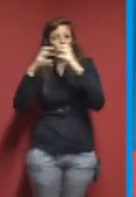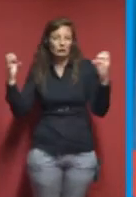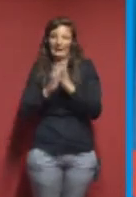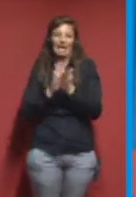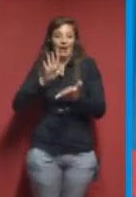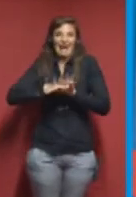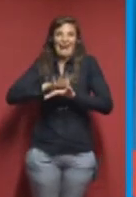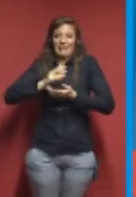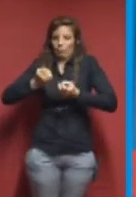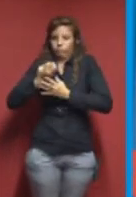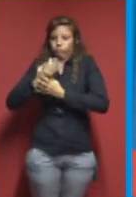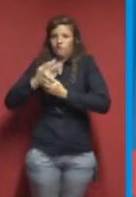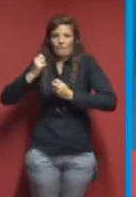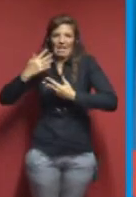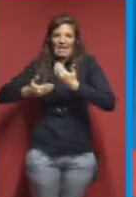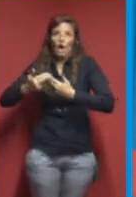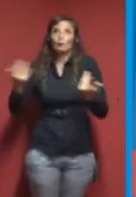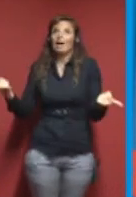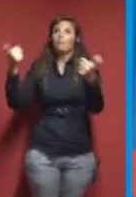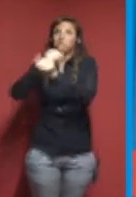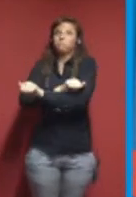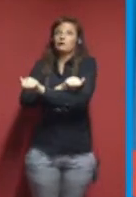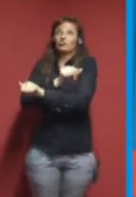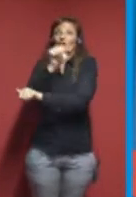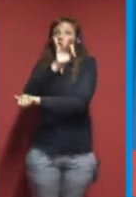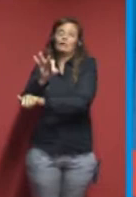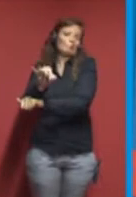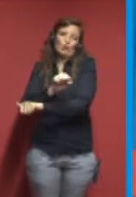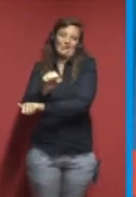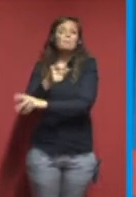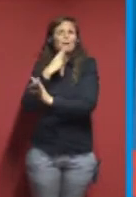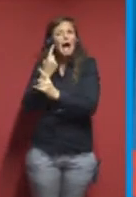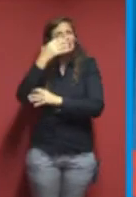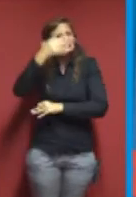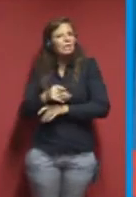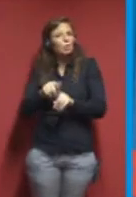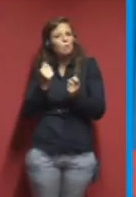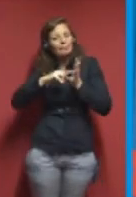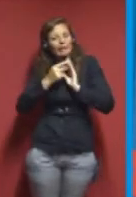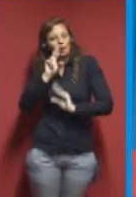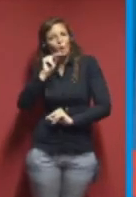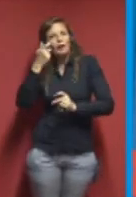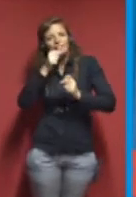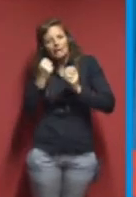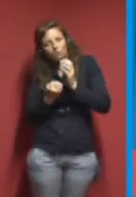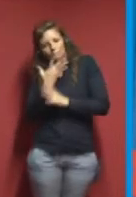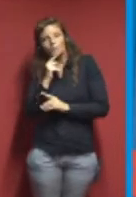veloci però è qualcosa di nuovo che può essere fatto per creare dei prodotti completamente nuovi